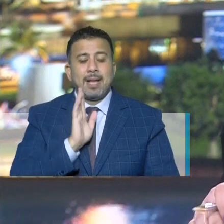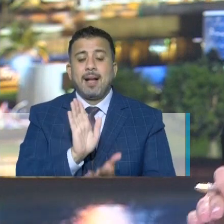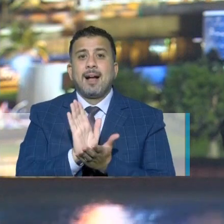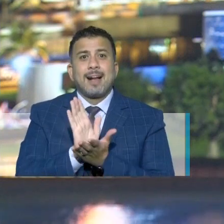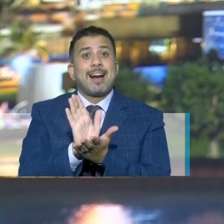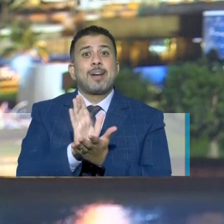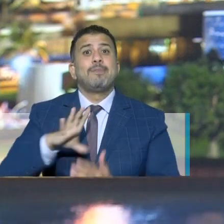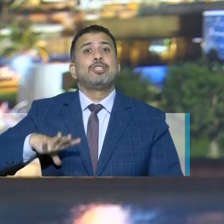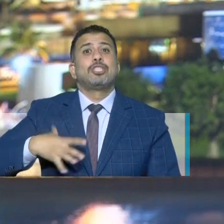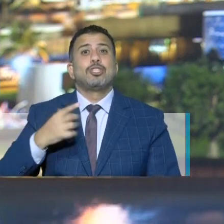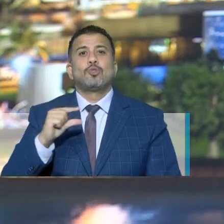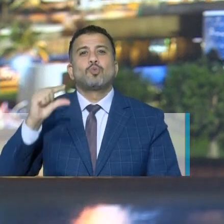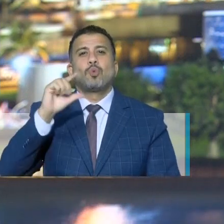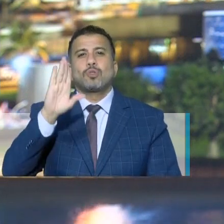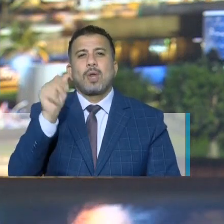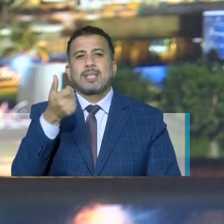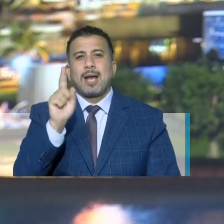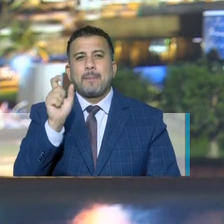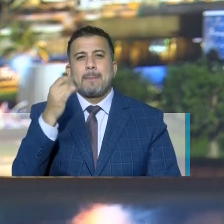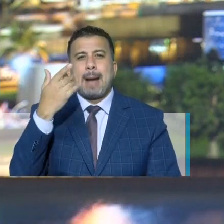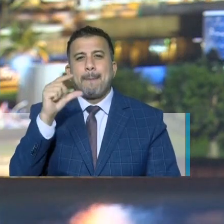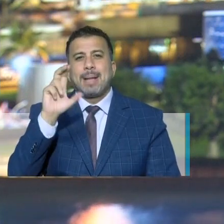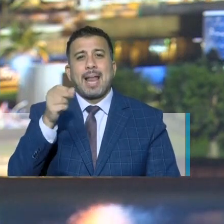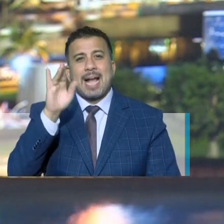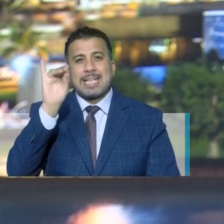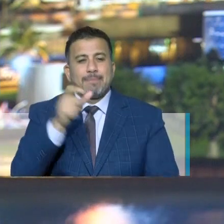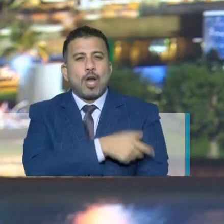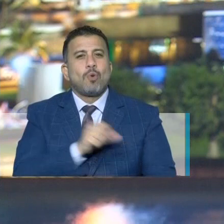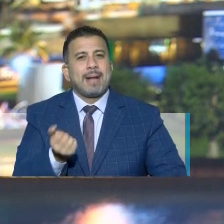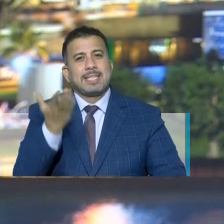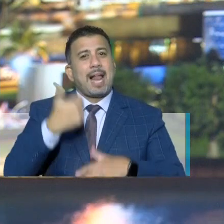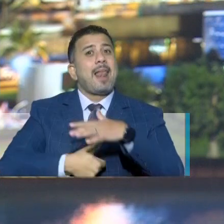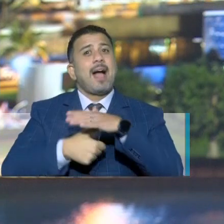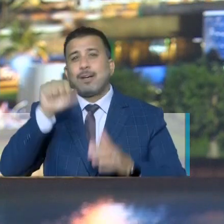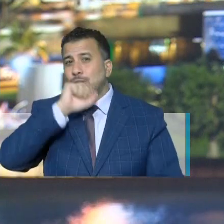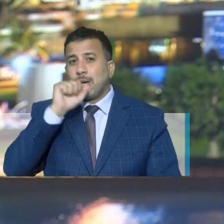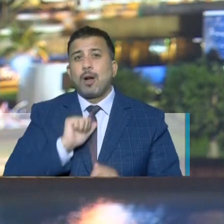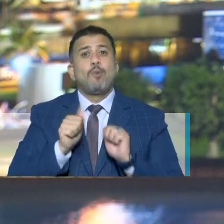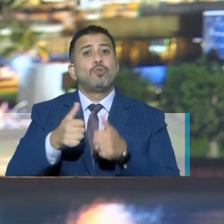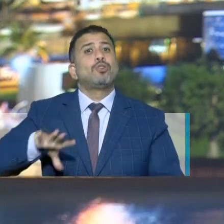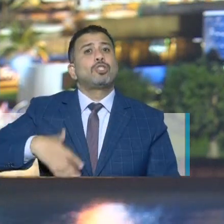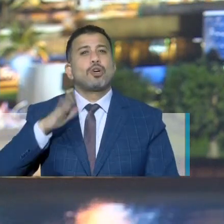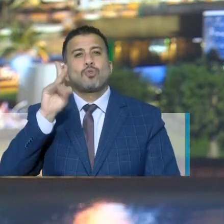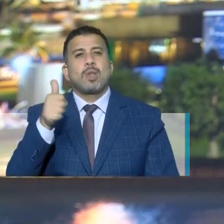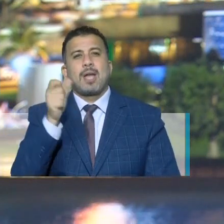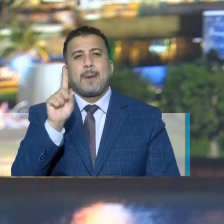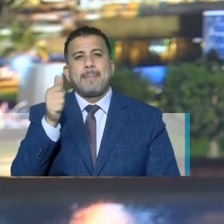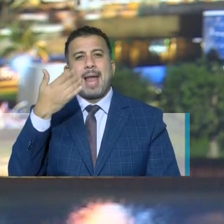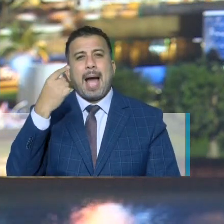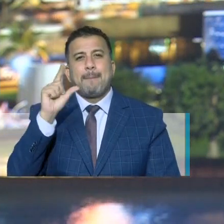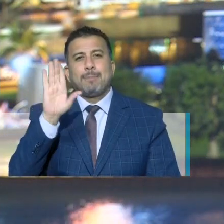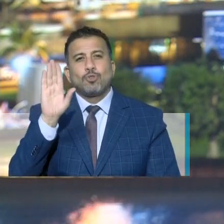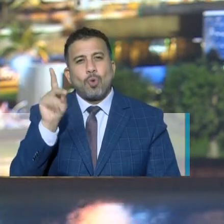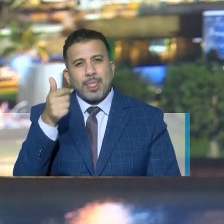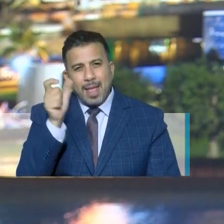كرم صاحب السمو الشيخ الدكتور سلطان بن محمد القاسمي عضو المجلس الاعلى حاكم الشارقه بحضور سمو الشيخ سلطان بن احمد بن سلطان